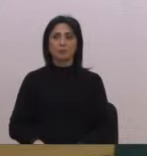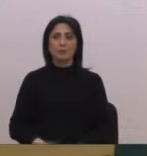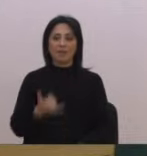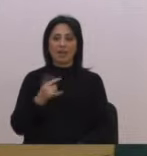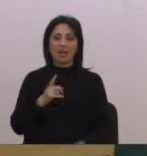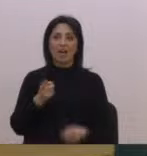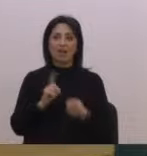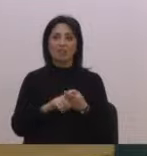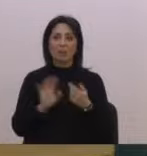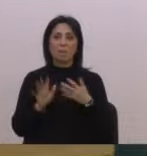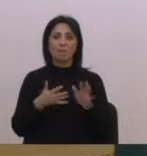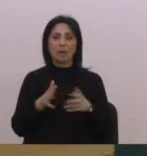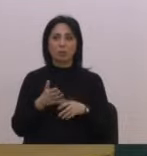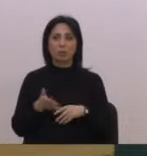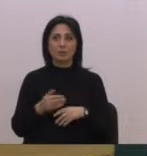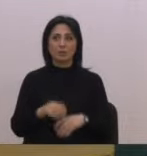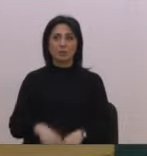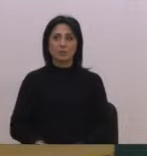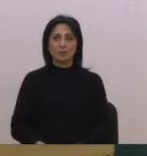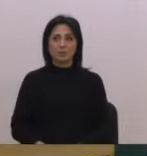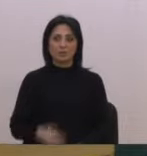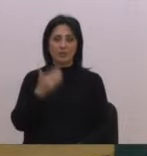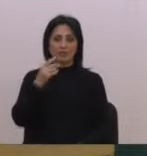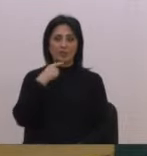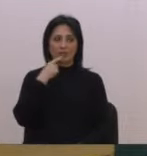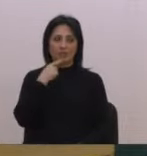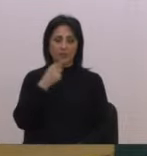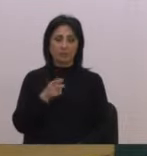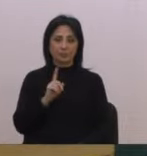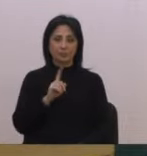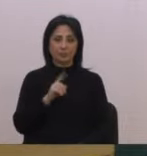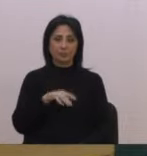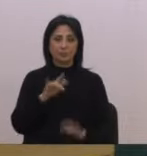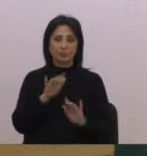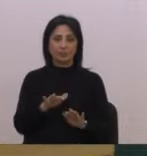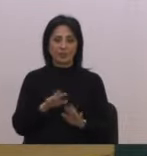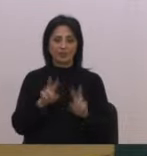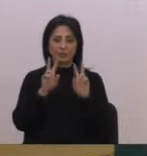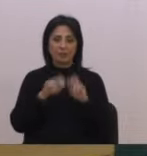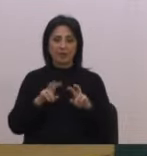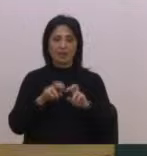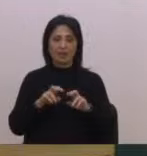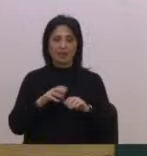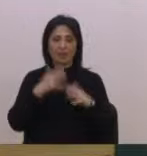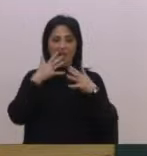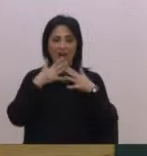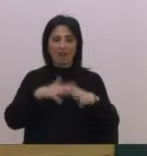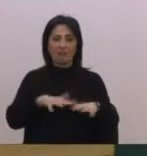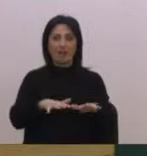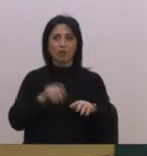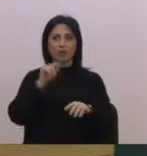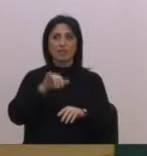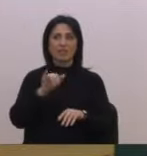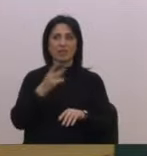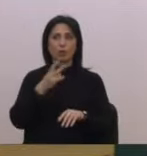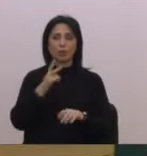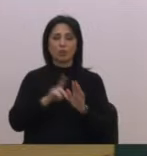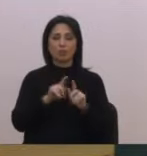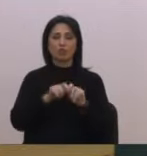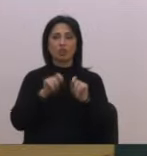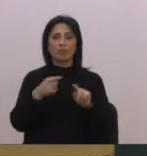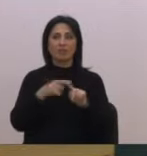Ahlara ceheba Batums. Tkent kuit, romim dinarobs, kuleva, akvatoris, ik sadat sunda